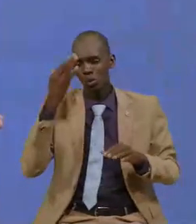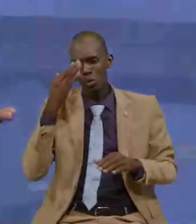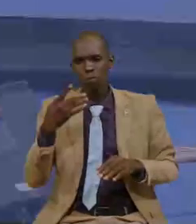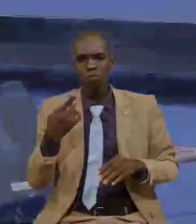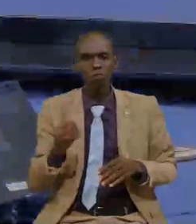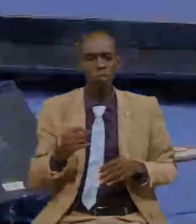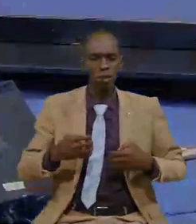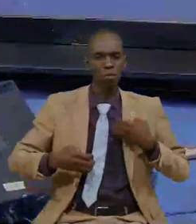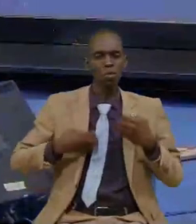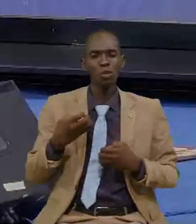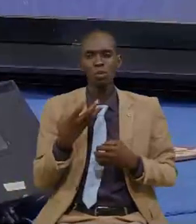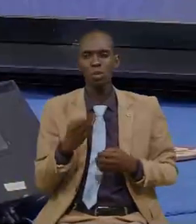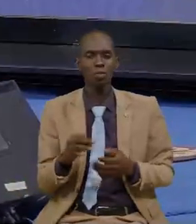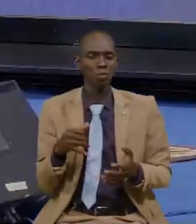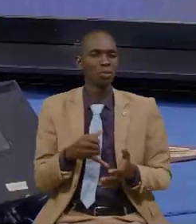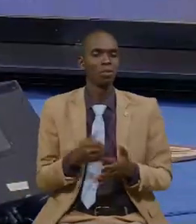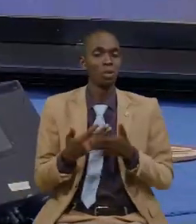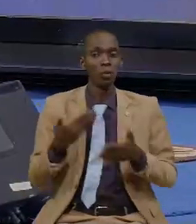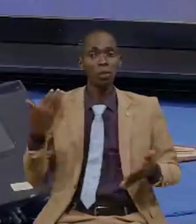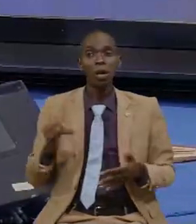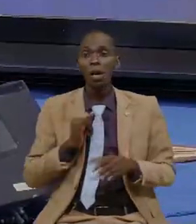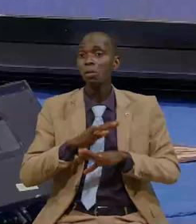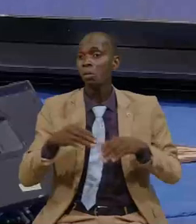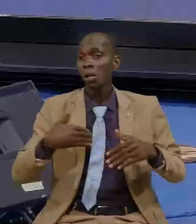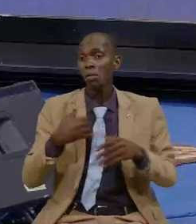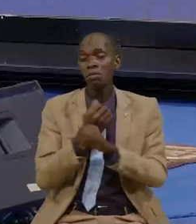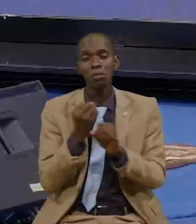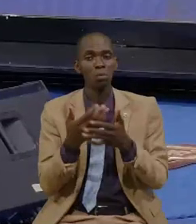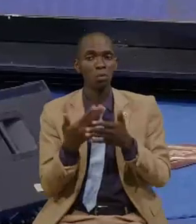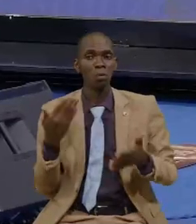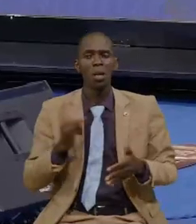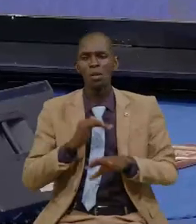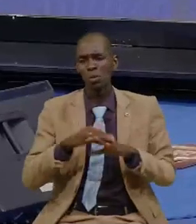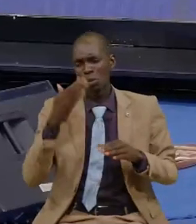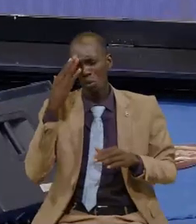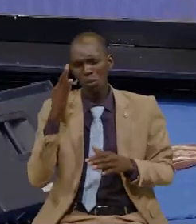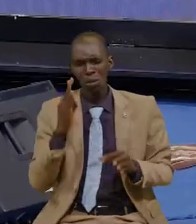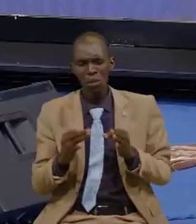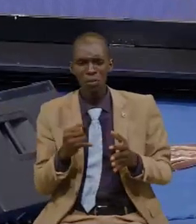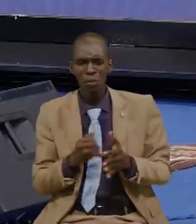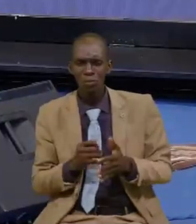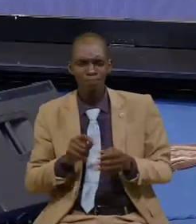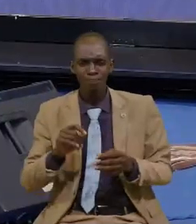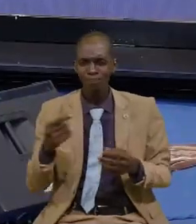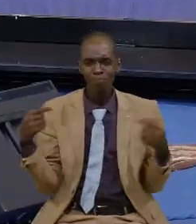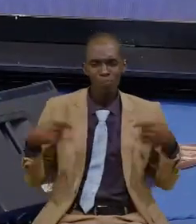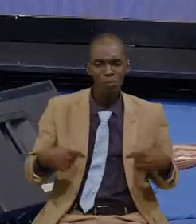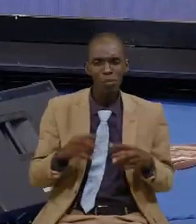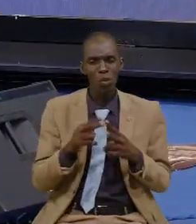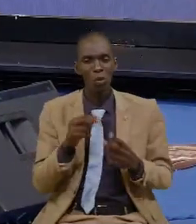sais pas quelle émotion accompagne le salut. Je n'avais pas le salut au départ. Je ne sais pas si cela doit piquer